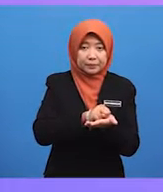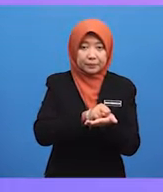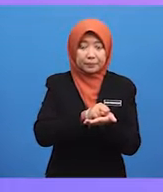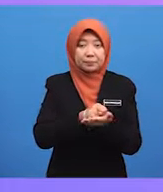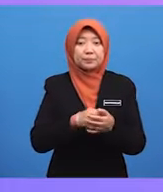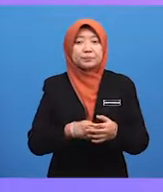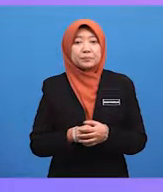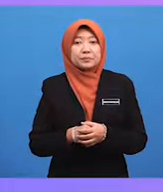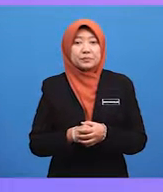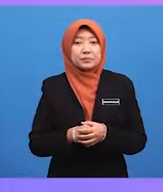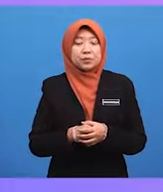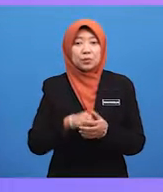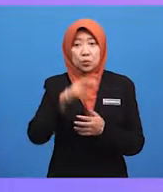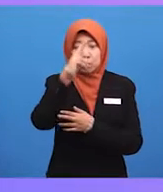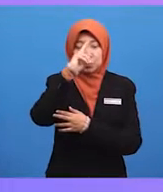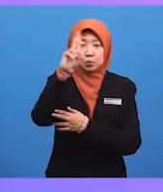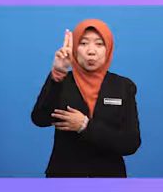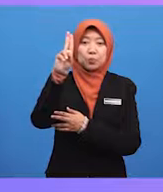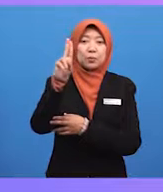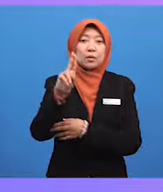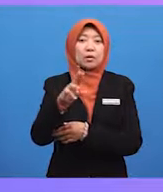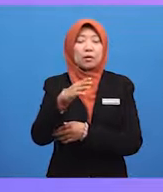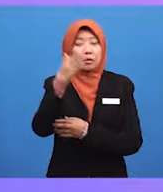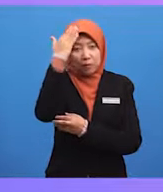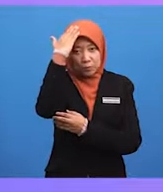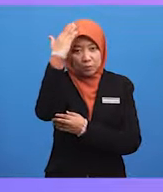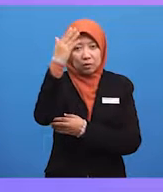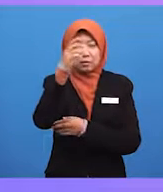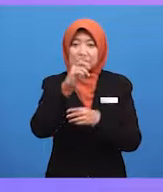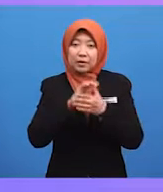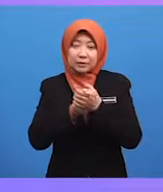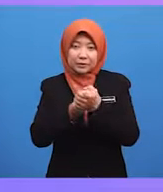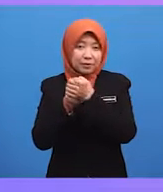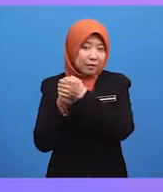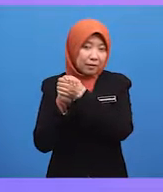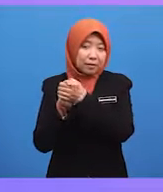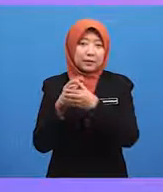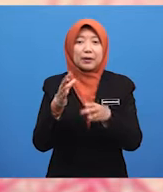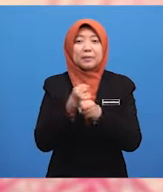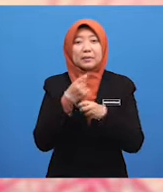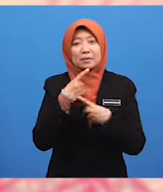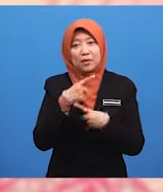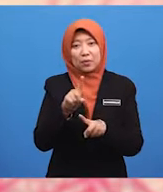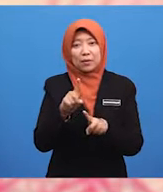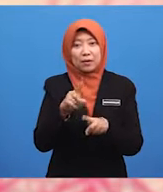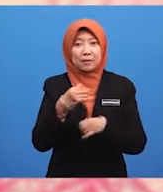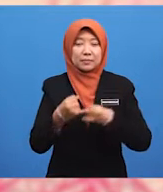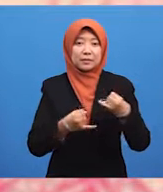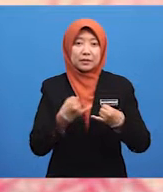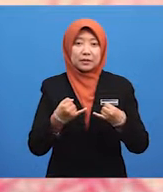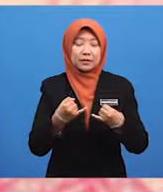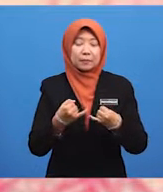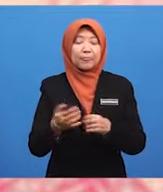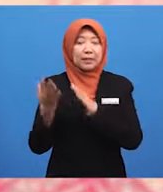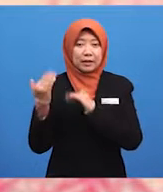Wah, alhamdulillah. Tahniah, kamu dapat menyelesaikan dengan jayanya. Ustazah harap tiada murid